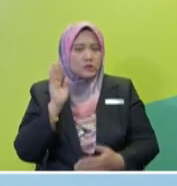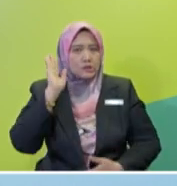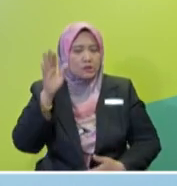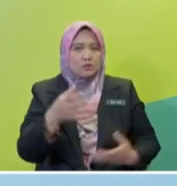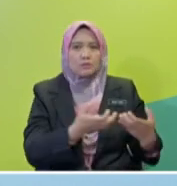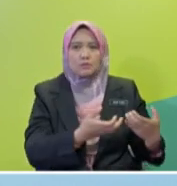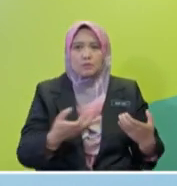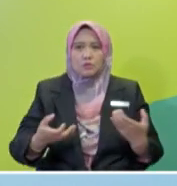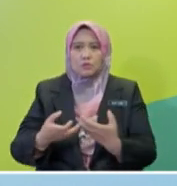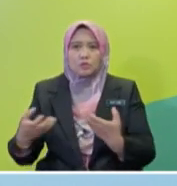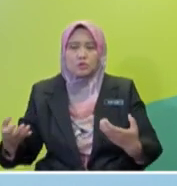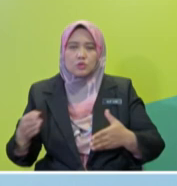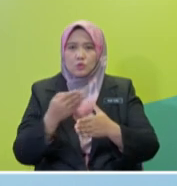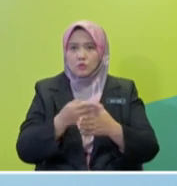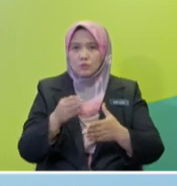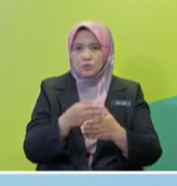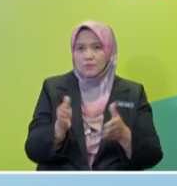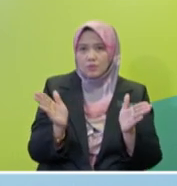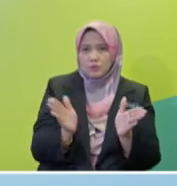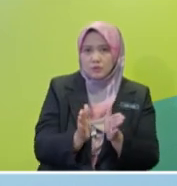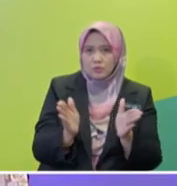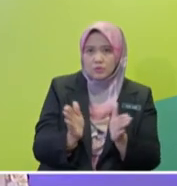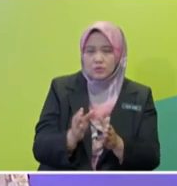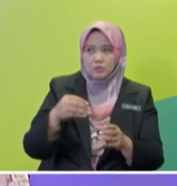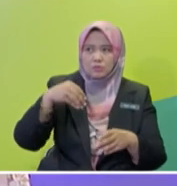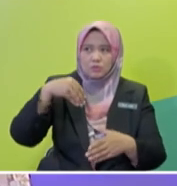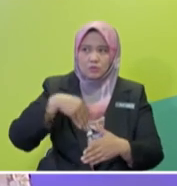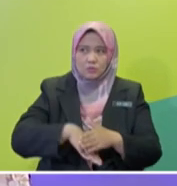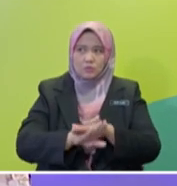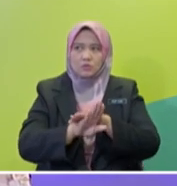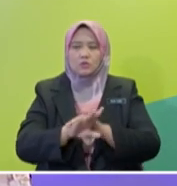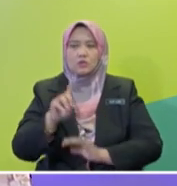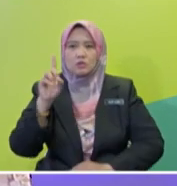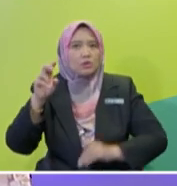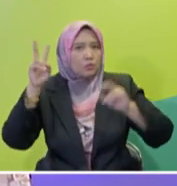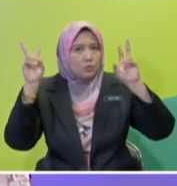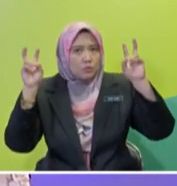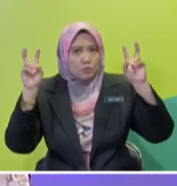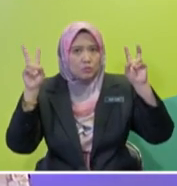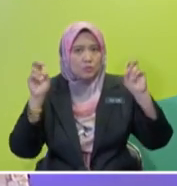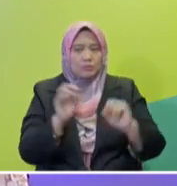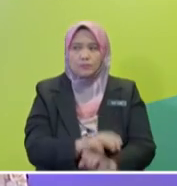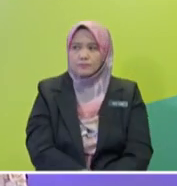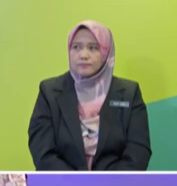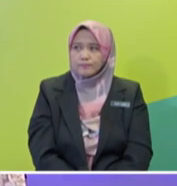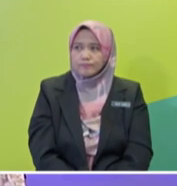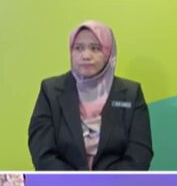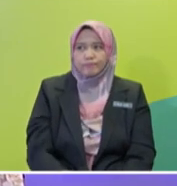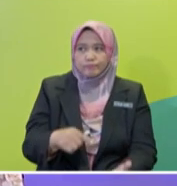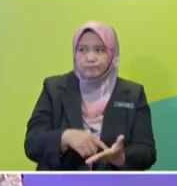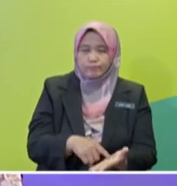yang di bawah sesuatu tajuk ini adalah contoh